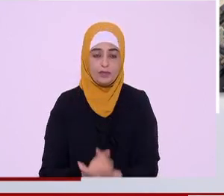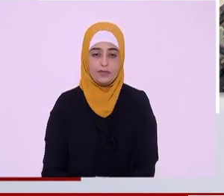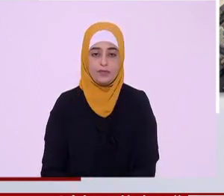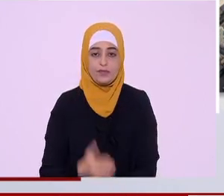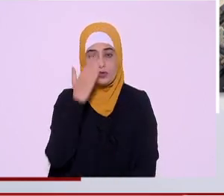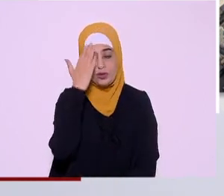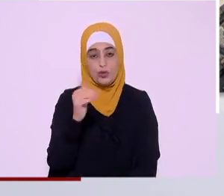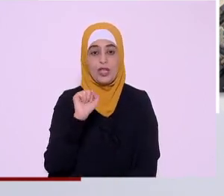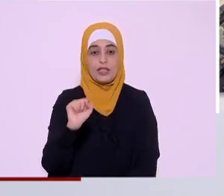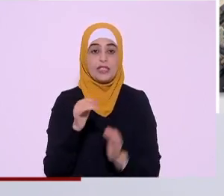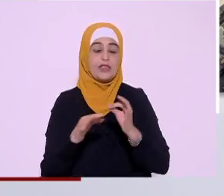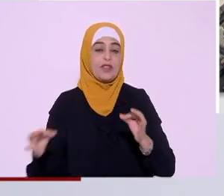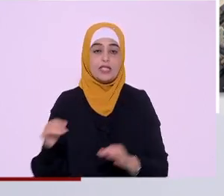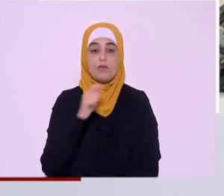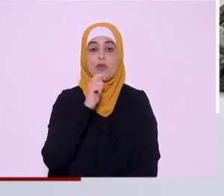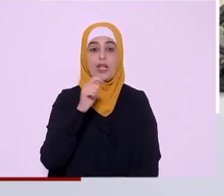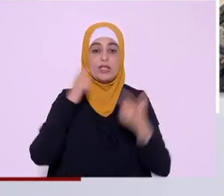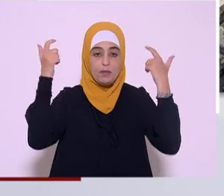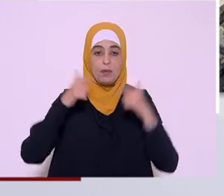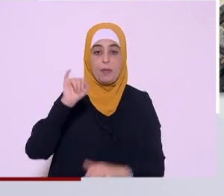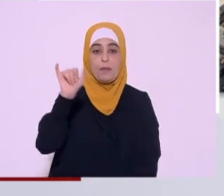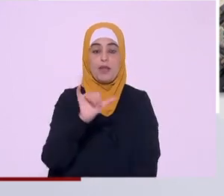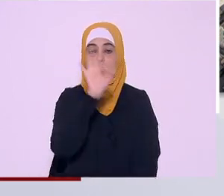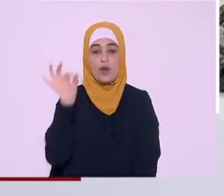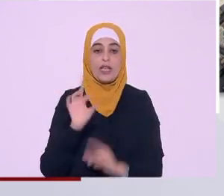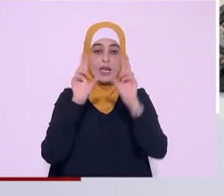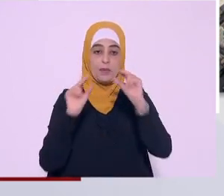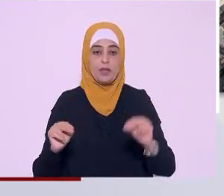جزيل الشكر مي عبد الله، مراسلة المملكة من بيروت، أشكرك على كل هذه التفاصيل.